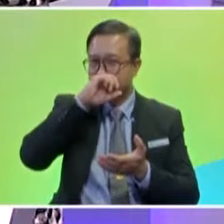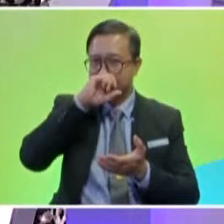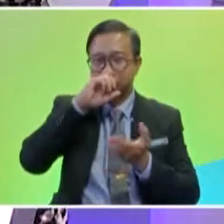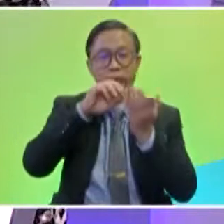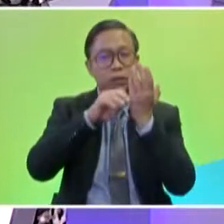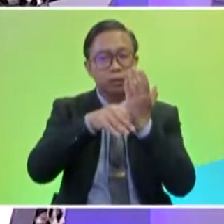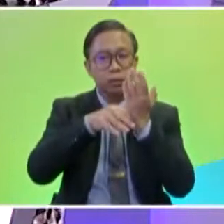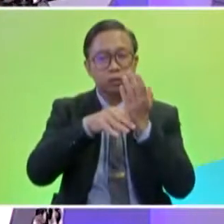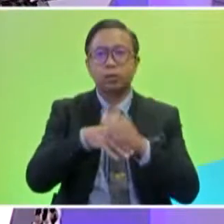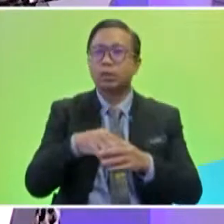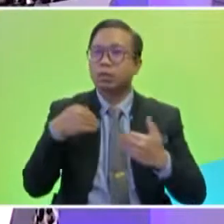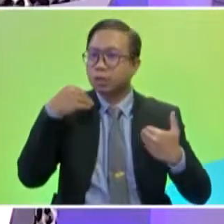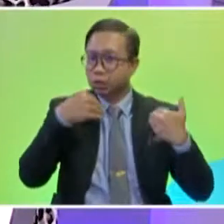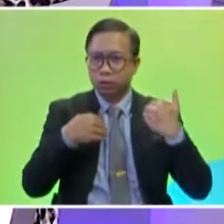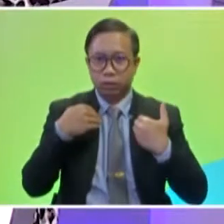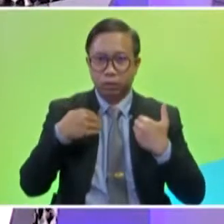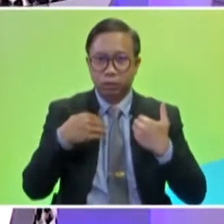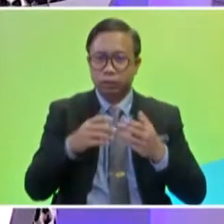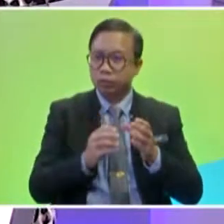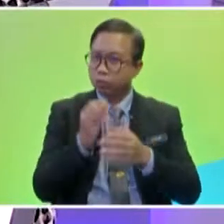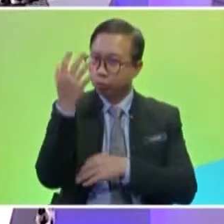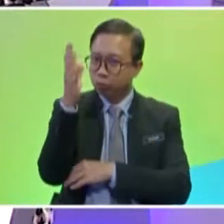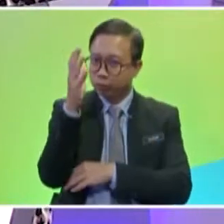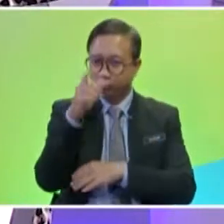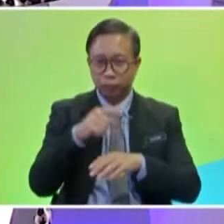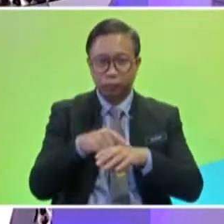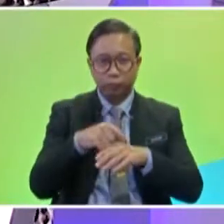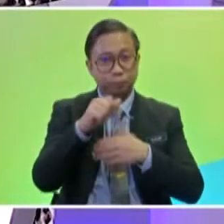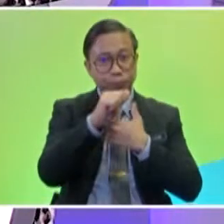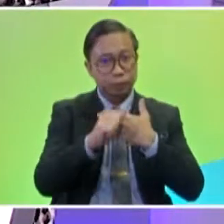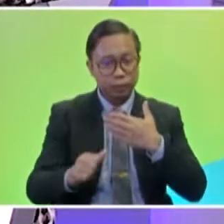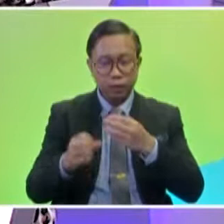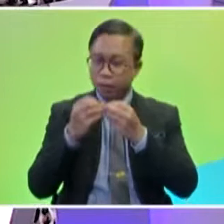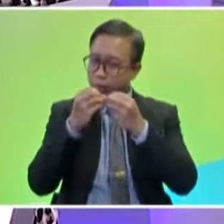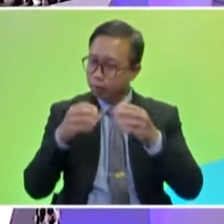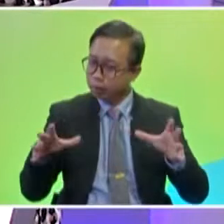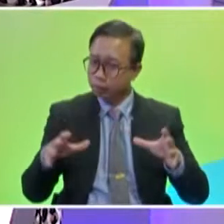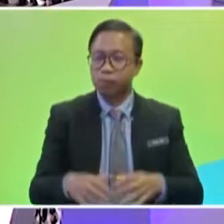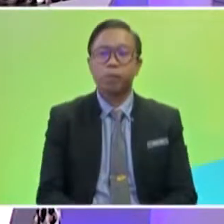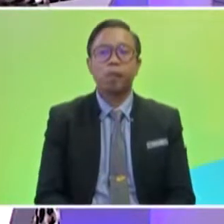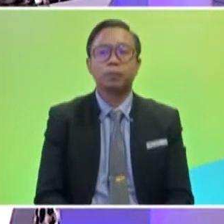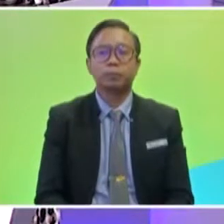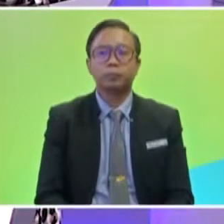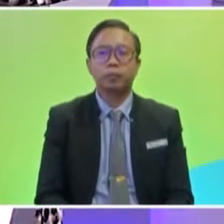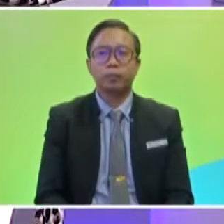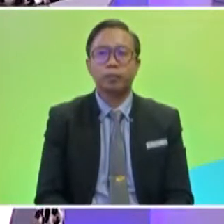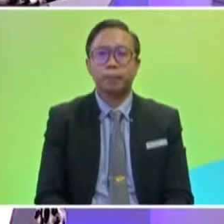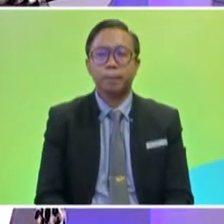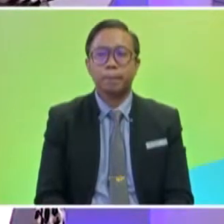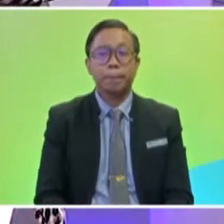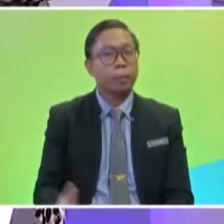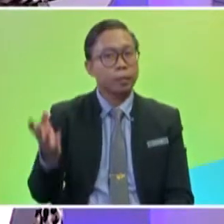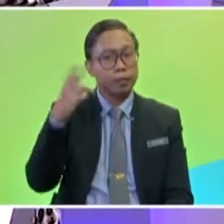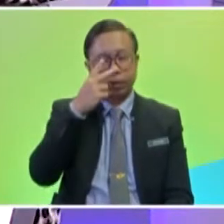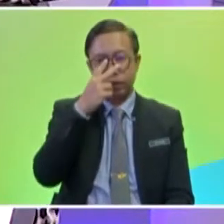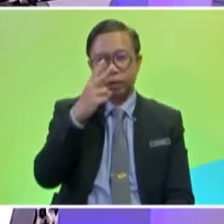menyebabkan Haiwan dan tumbuhan diancam kepupusan Baiklah Mari